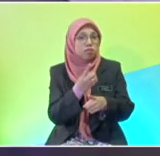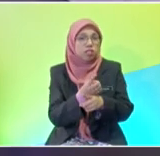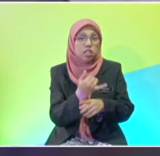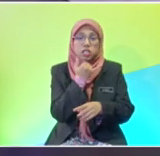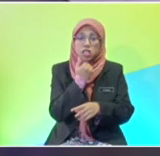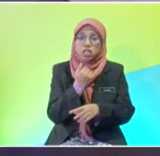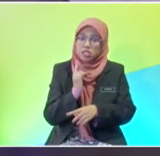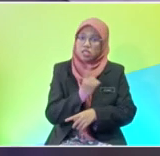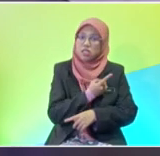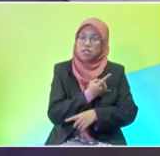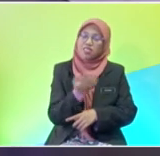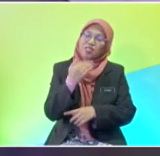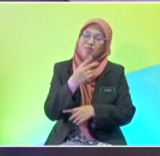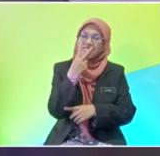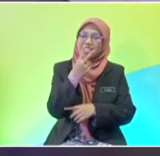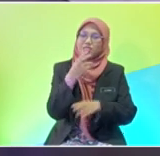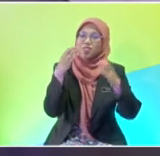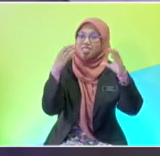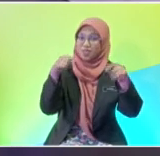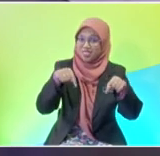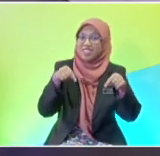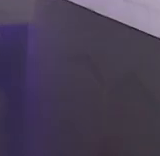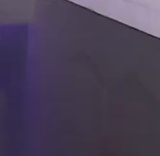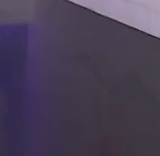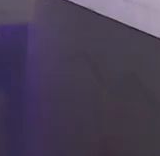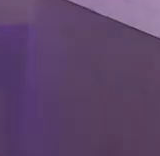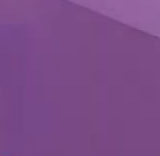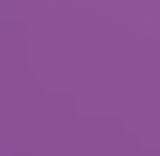saksikan profil guru kita terlebih dahulu